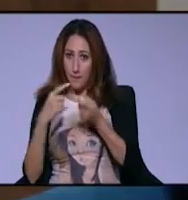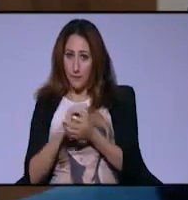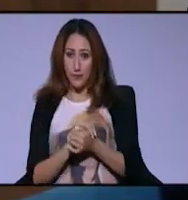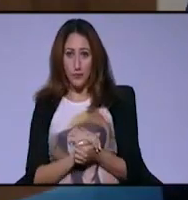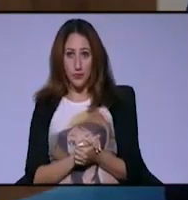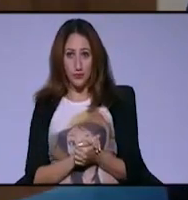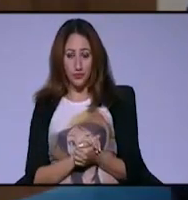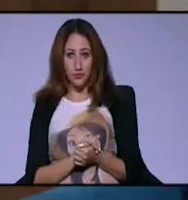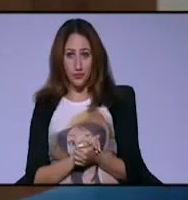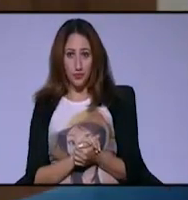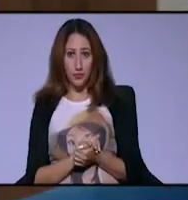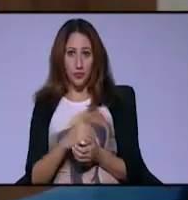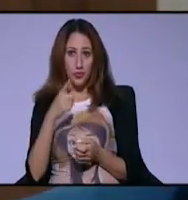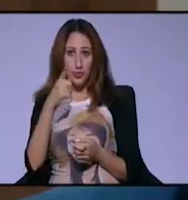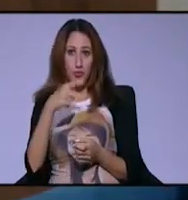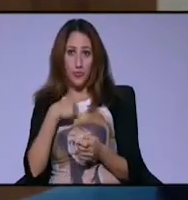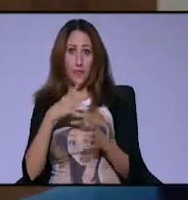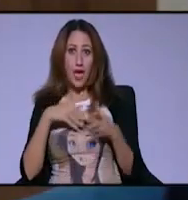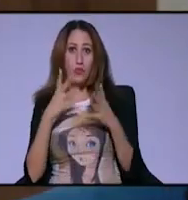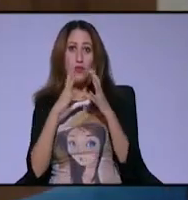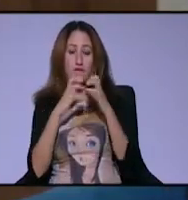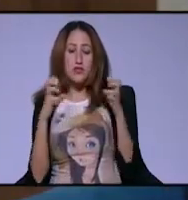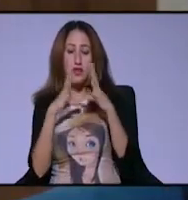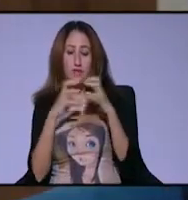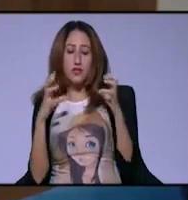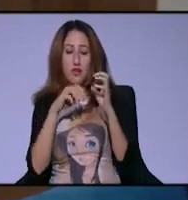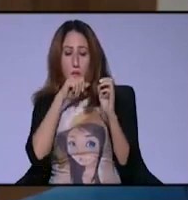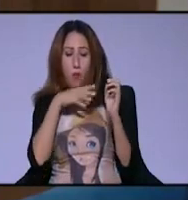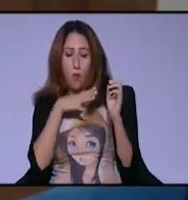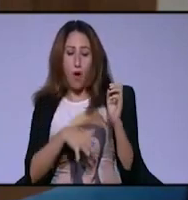في يعني قد إيه كنت عايز أفسره للناس،